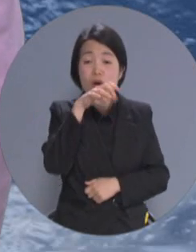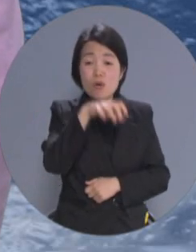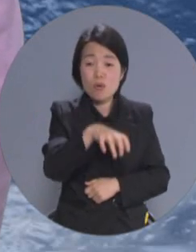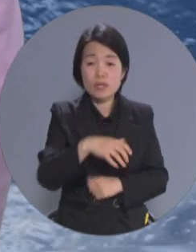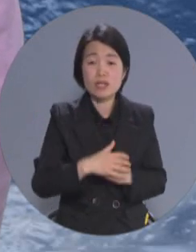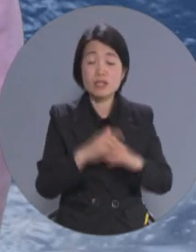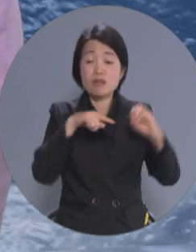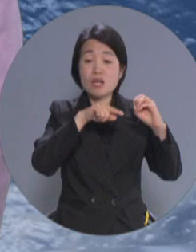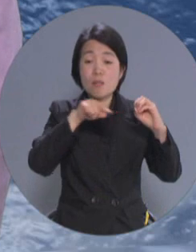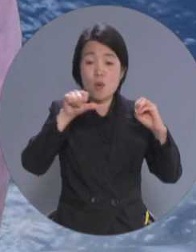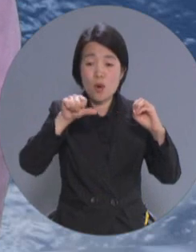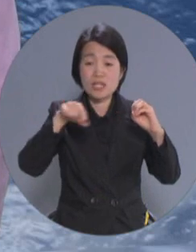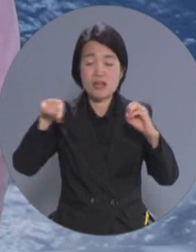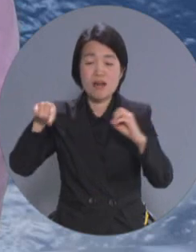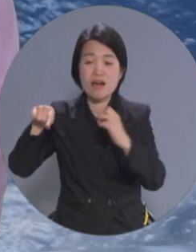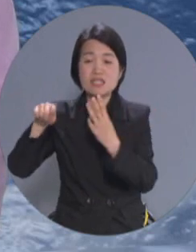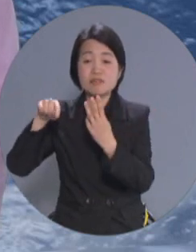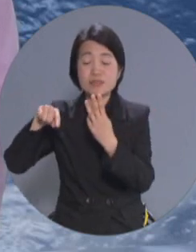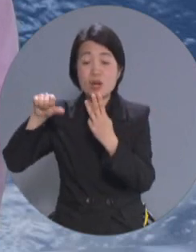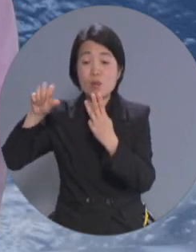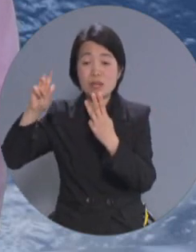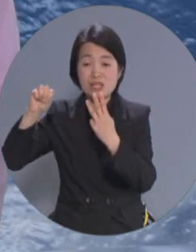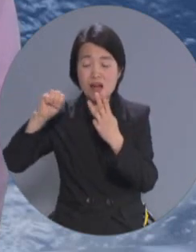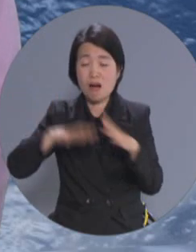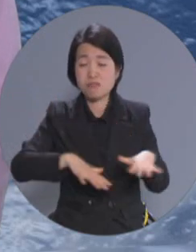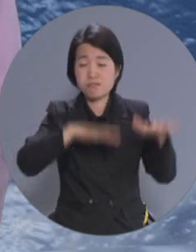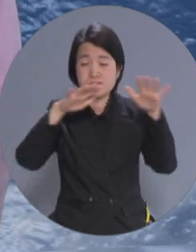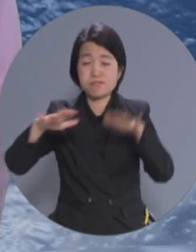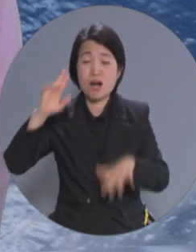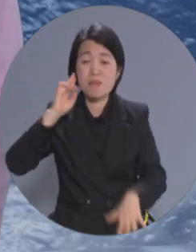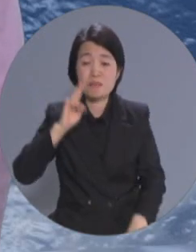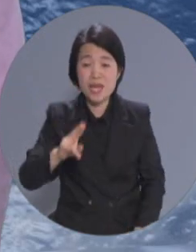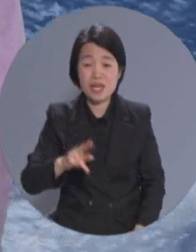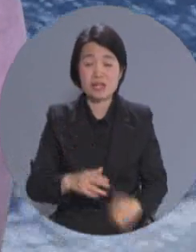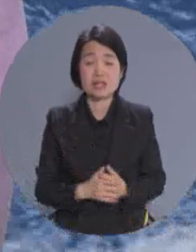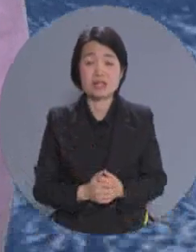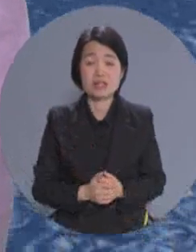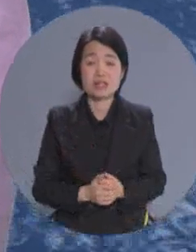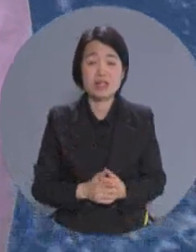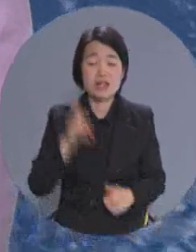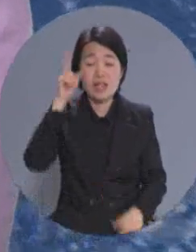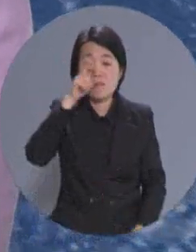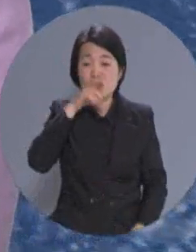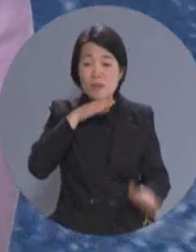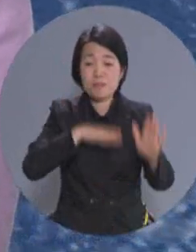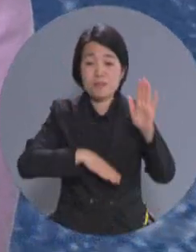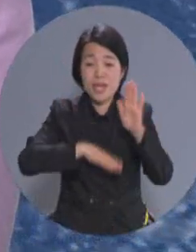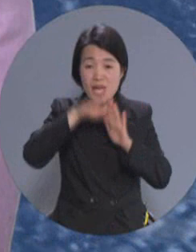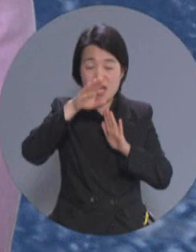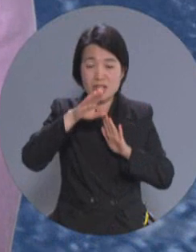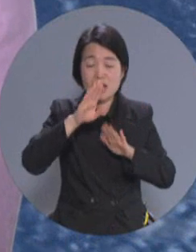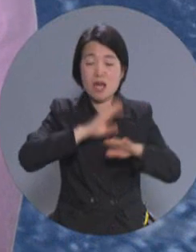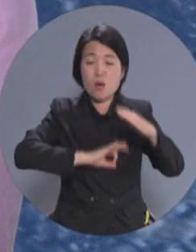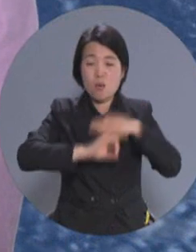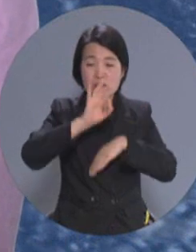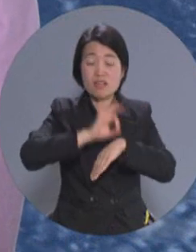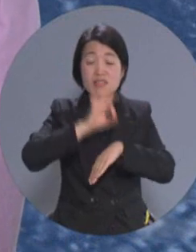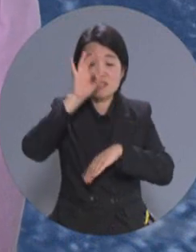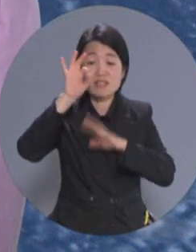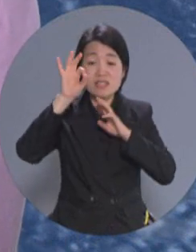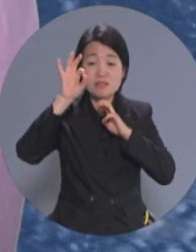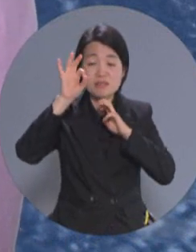바다에서는 0.5에서 최고 3.5m 높게 일겠습니다 여수의 내일 만조 시각은 오전 10시